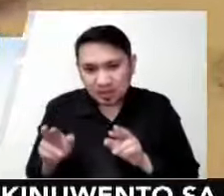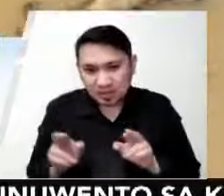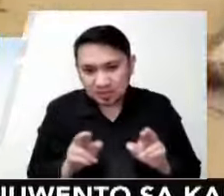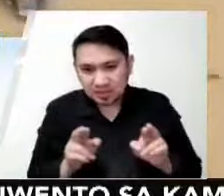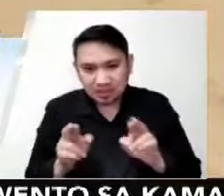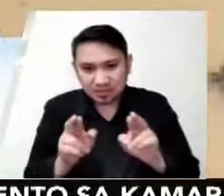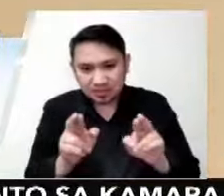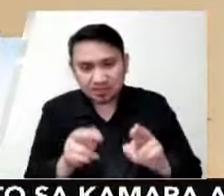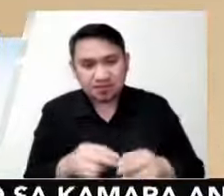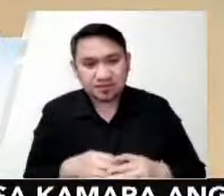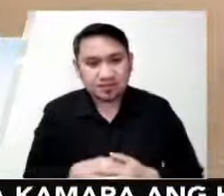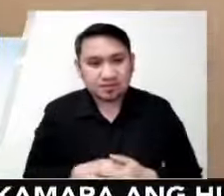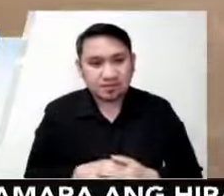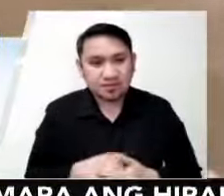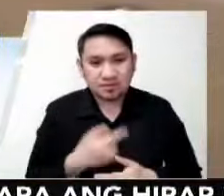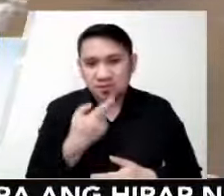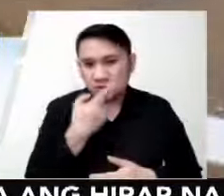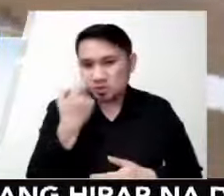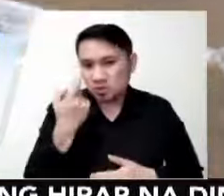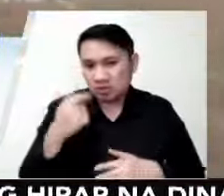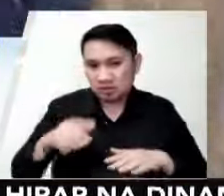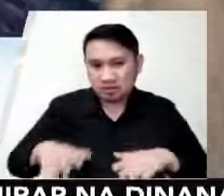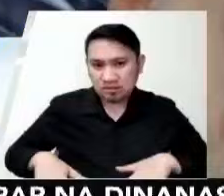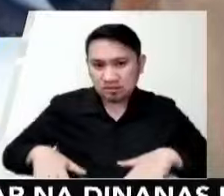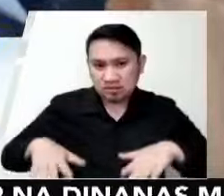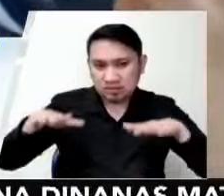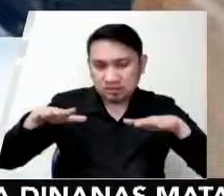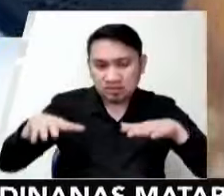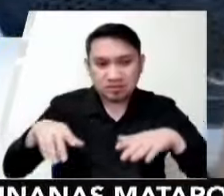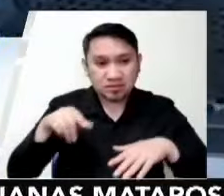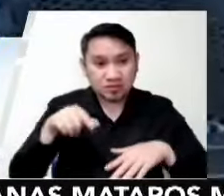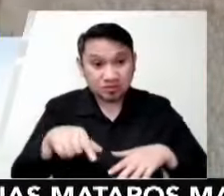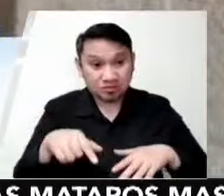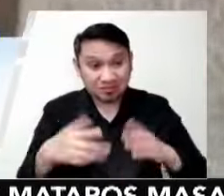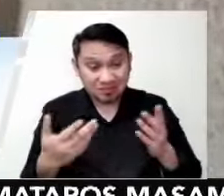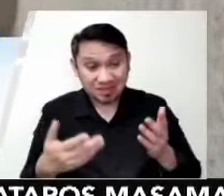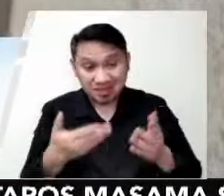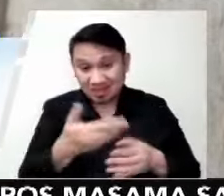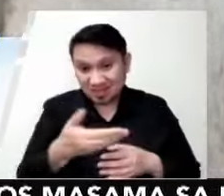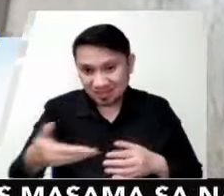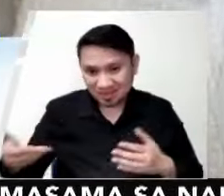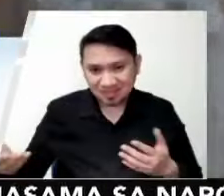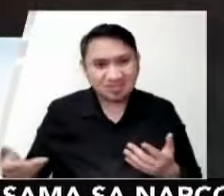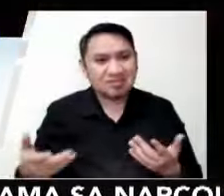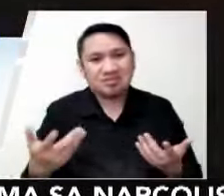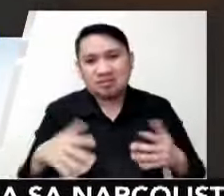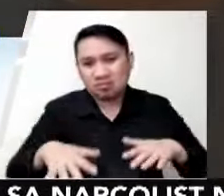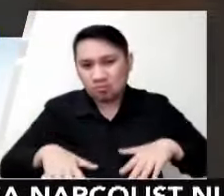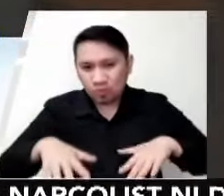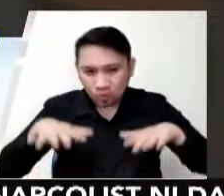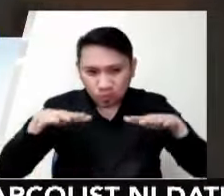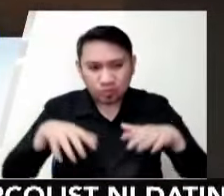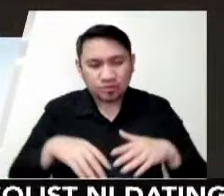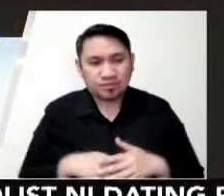astorga dahil sa taas ng baha nalubog sa tubig ang ilang sasakyan pati mga gamit sa bahay ng ilang